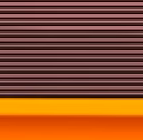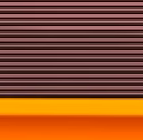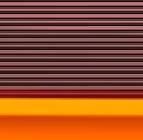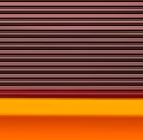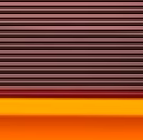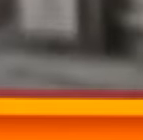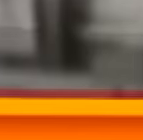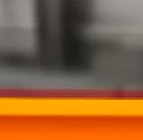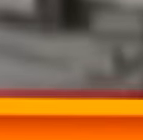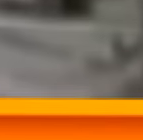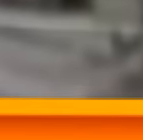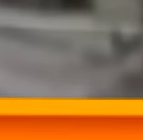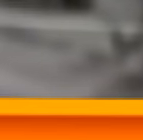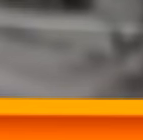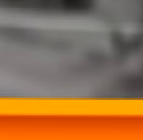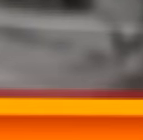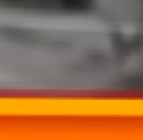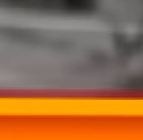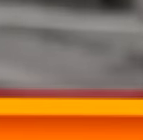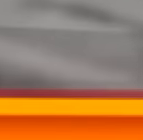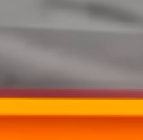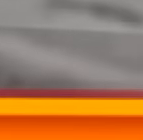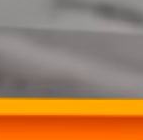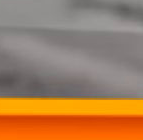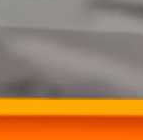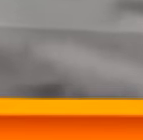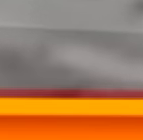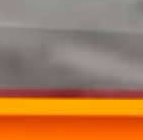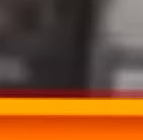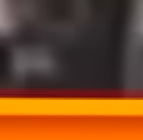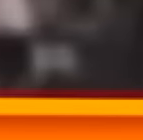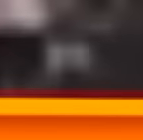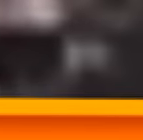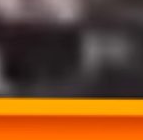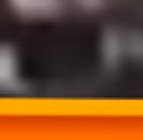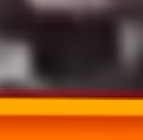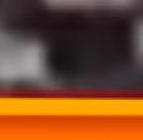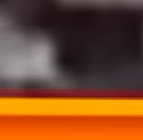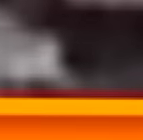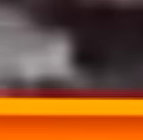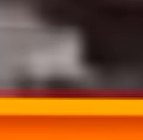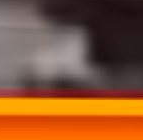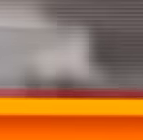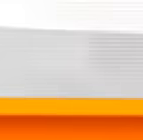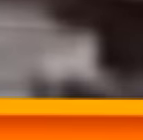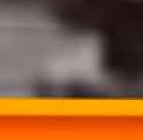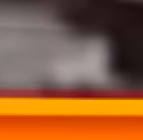Kabubukas lang ng kotse ng babaeng ito nang lumapit ang isang lalaki. At biglang,